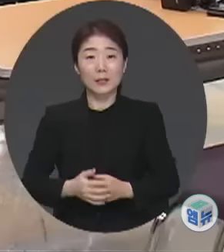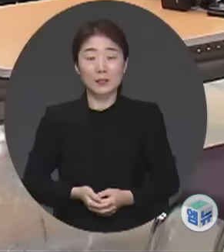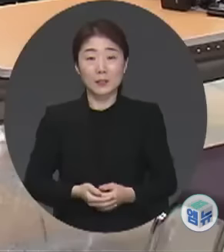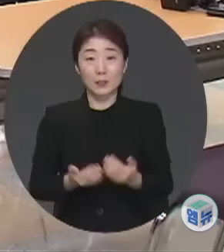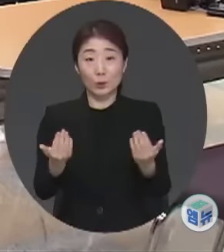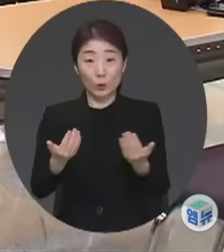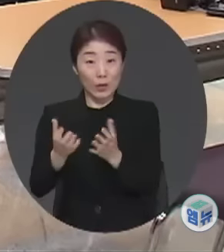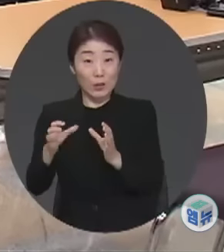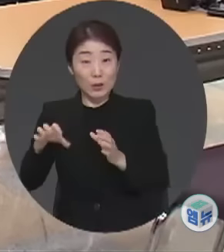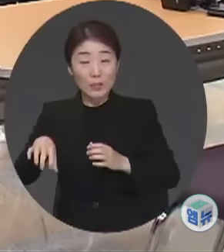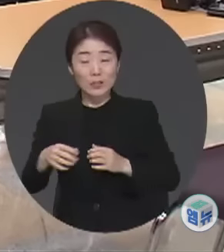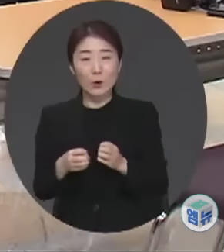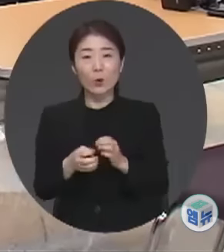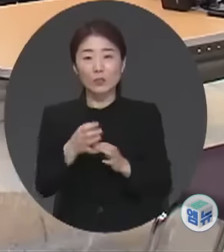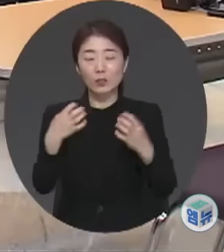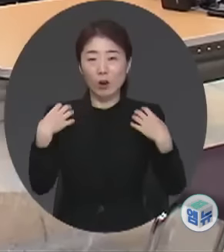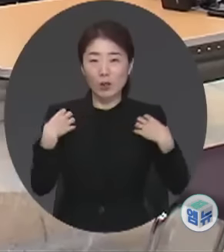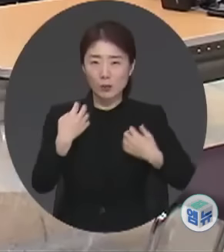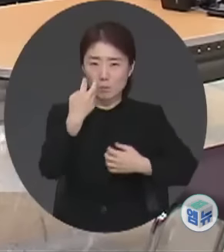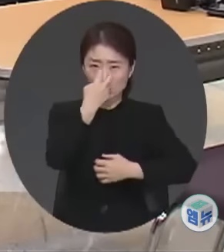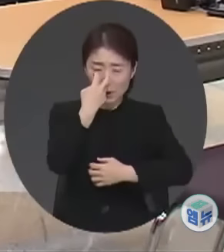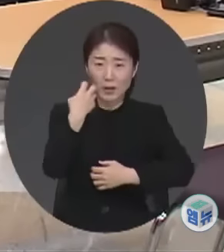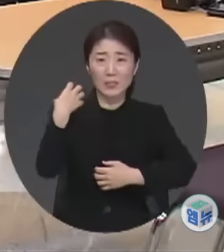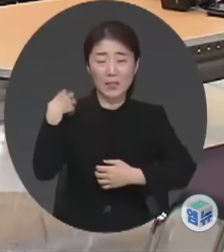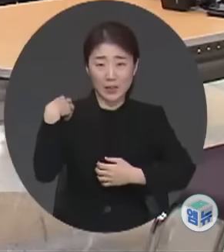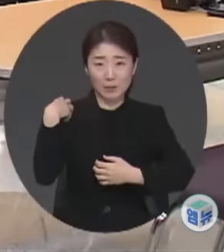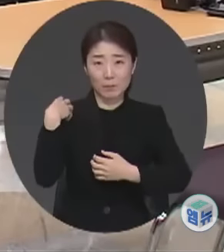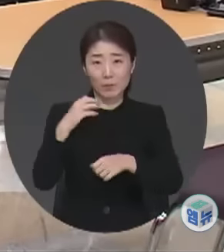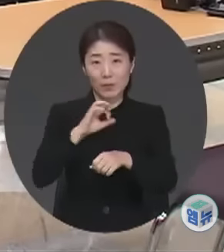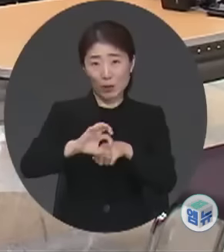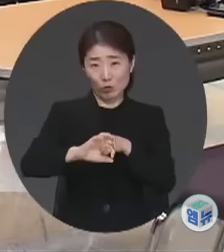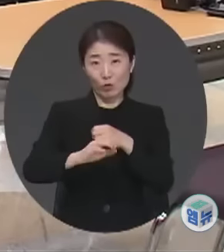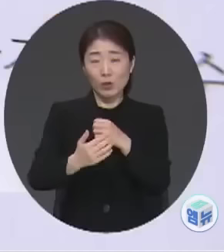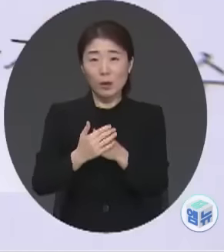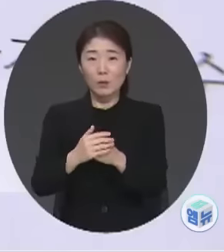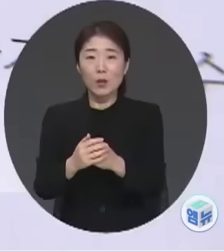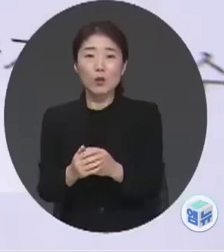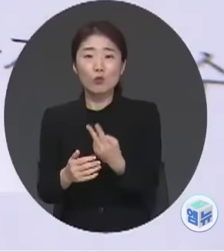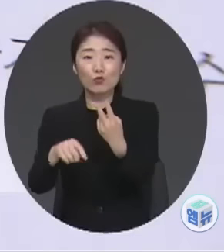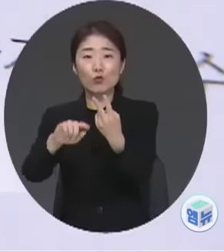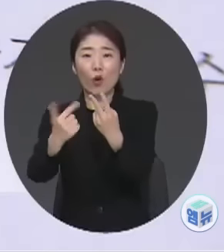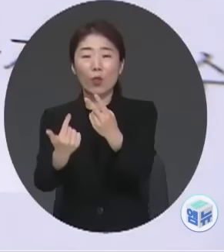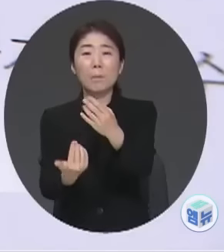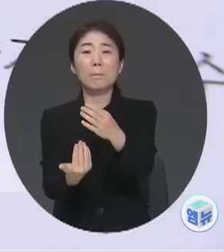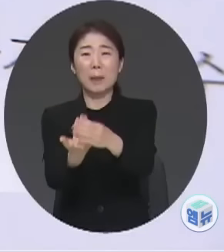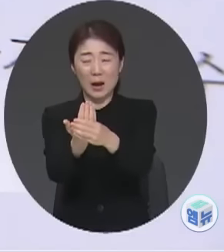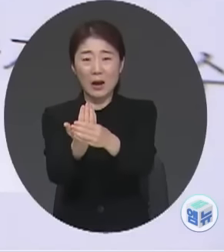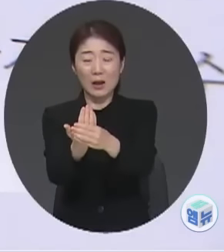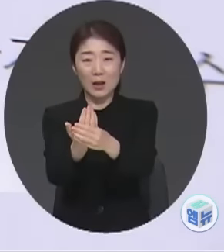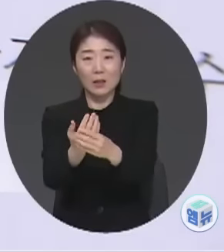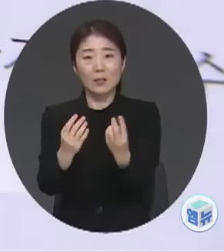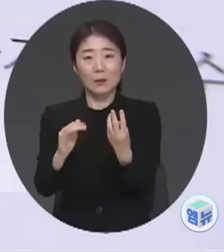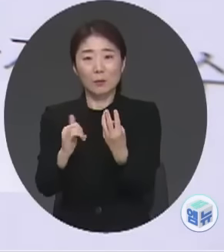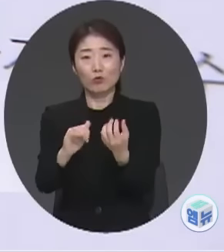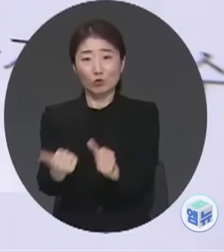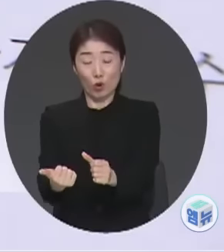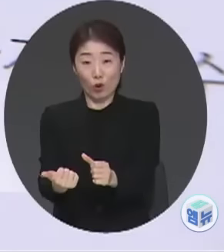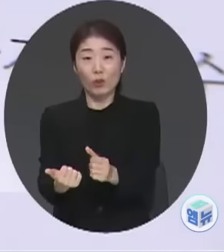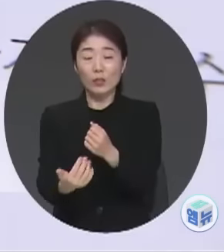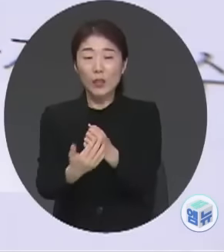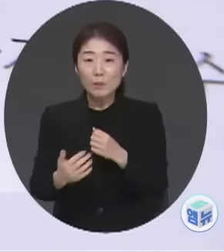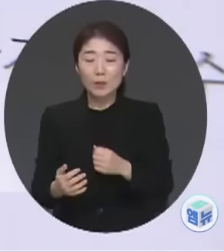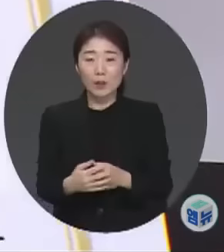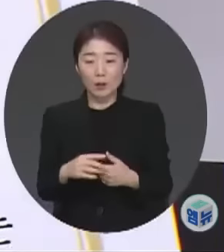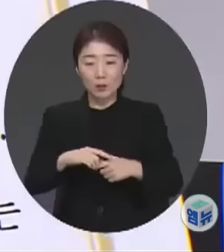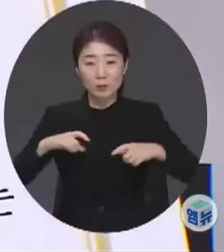노동계에선 창원시가 관리감독 의무를 다하지 않아 두 건의 사망사고로 3명이 숨졌다며 경남 지역 최악의 살인기업